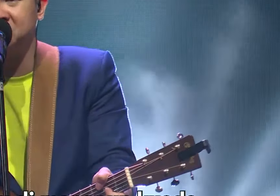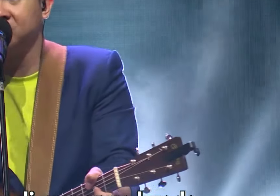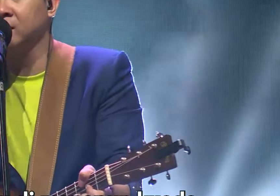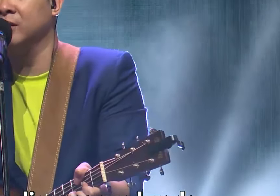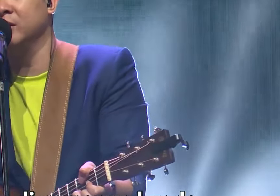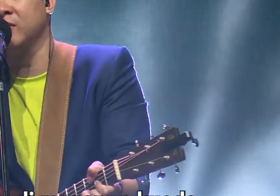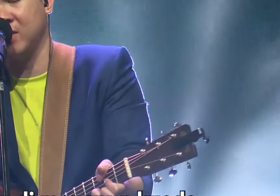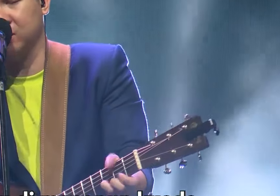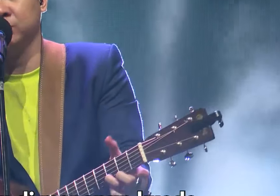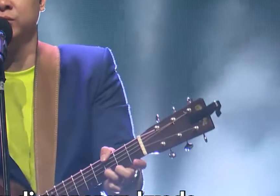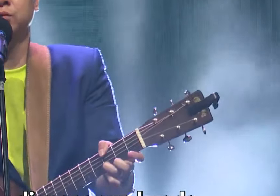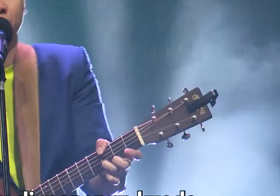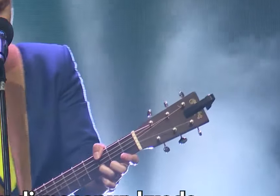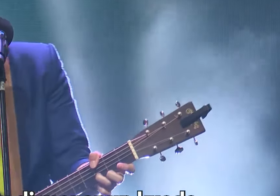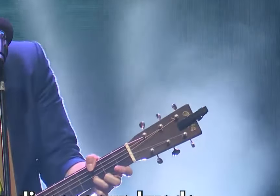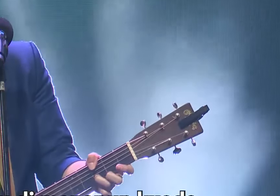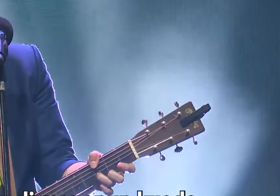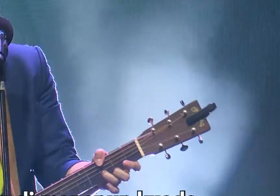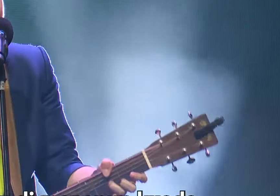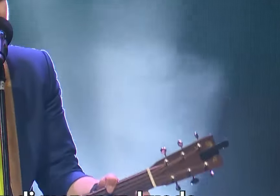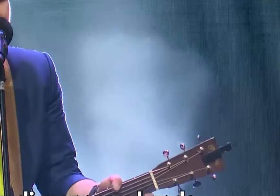Kau besertaku